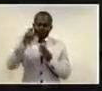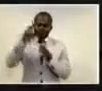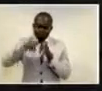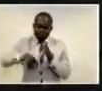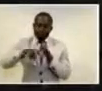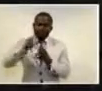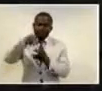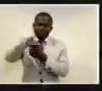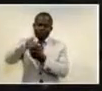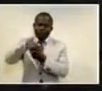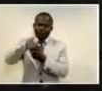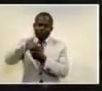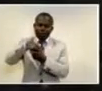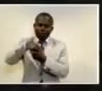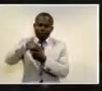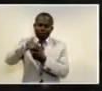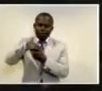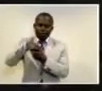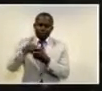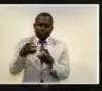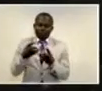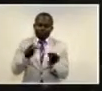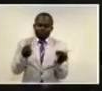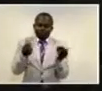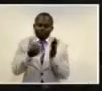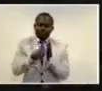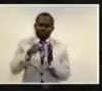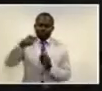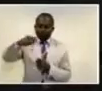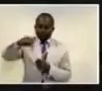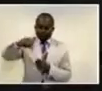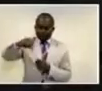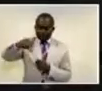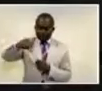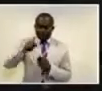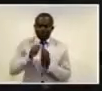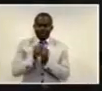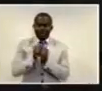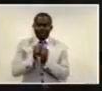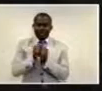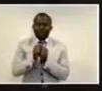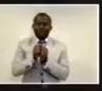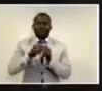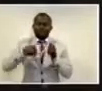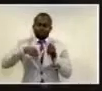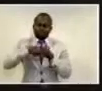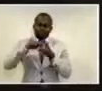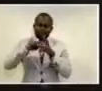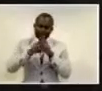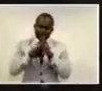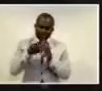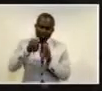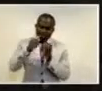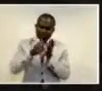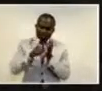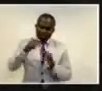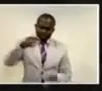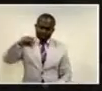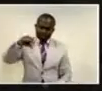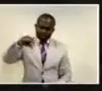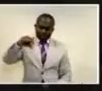kubamo no gukemura ikibazo cy'ubuziranenge reka aba ari cyo duheraho